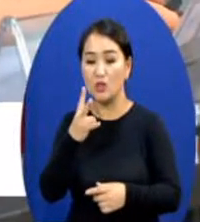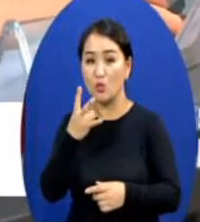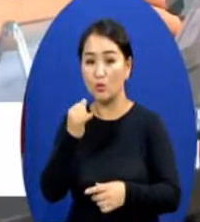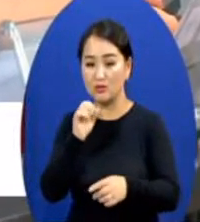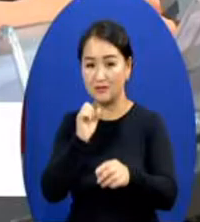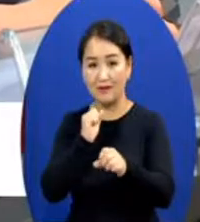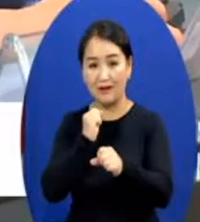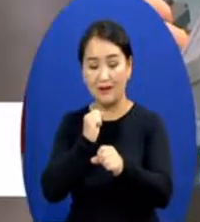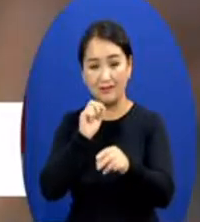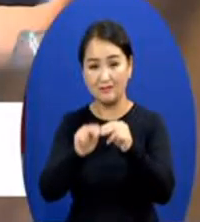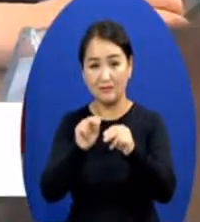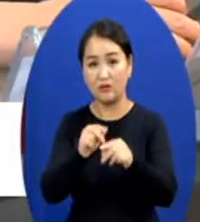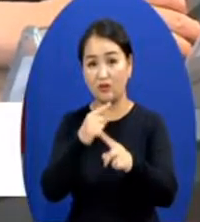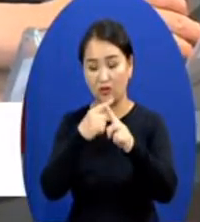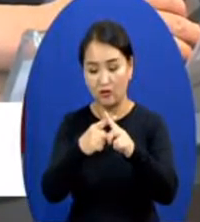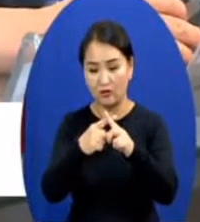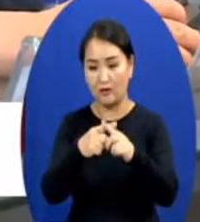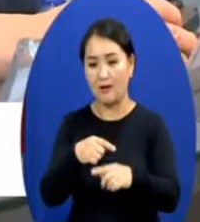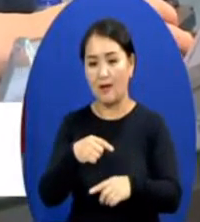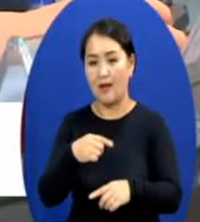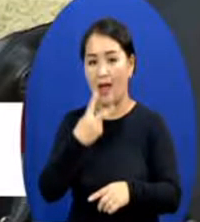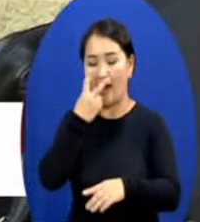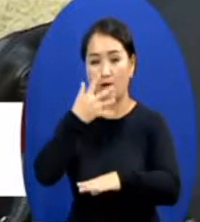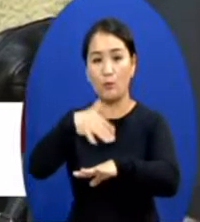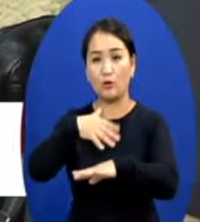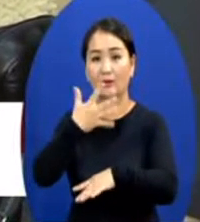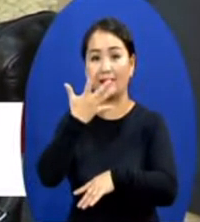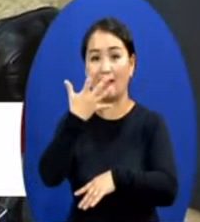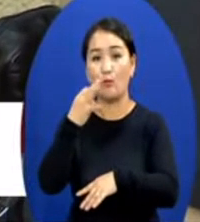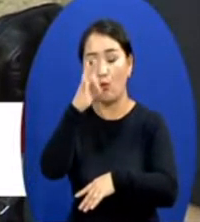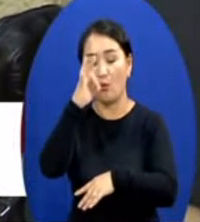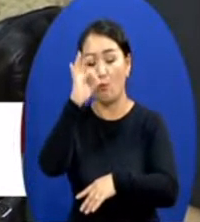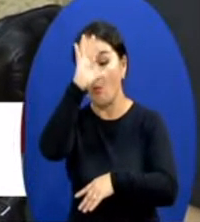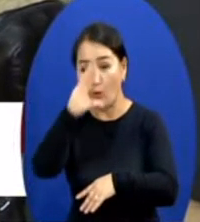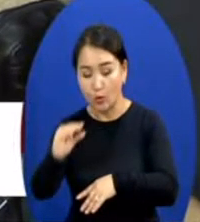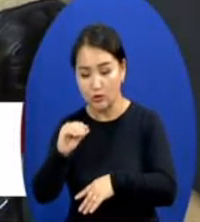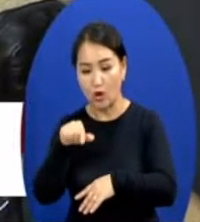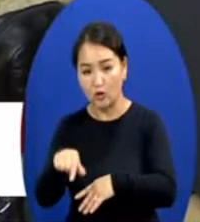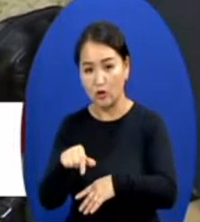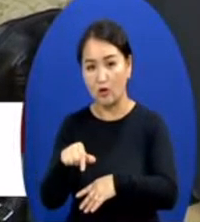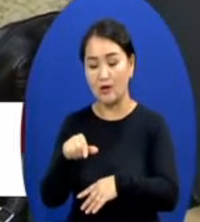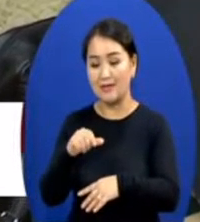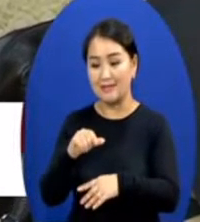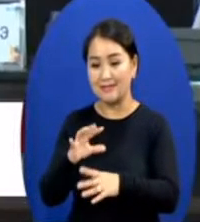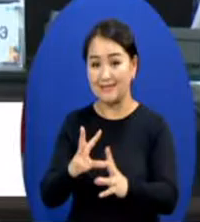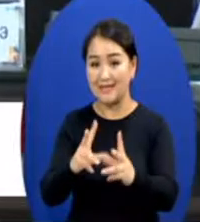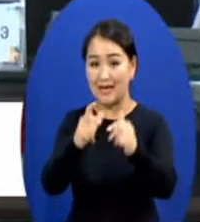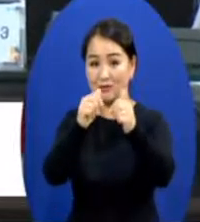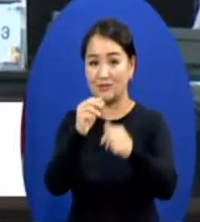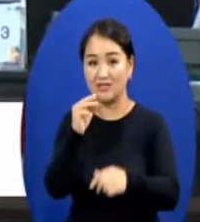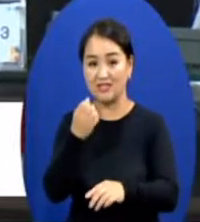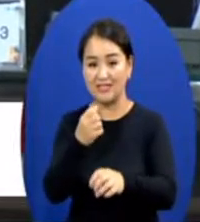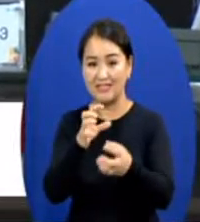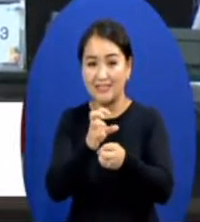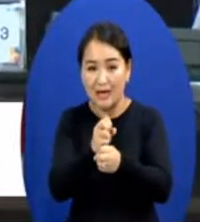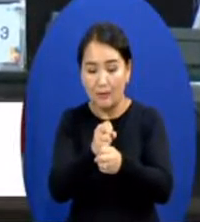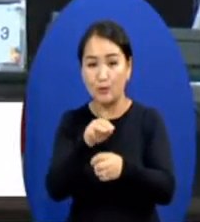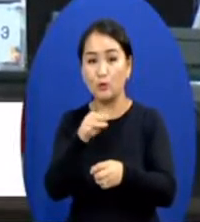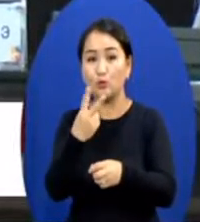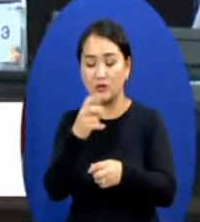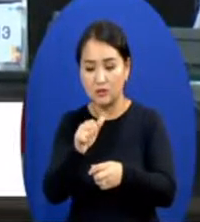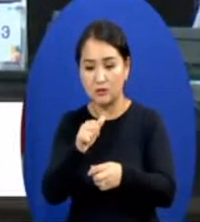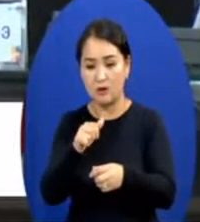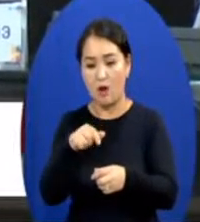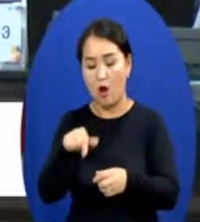айлуудаа шахмал түлш хэрэглэснээр агарын бохирдол 50% буурсан. Энэ үйл сайжруулсан шахмал түлшний хоёр дахь үйл дүр ажилласнаар утаг